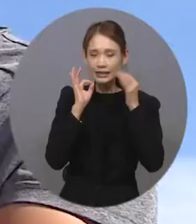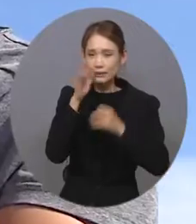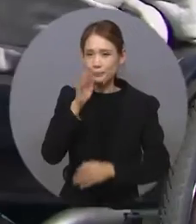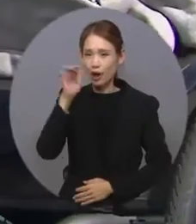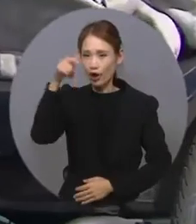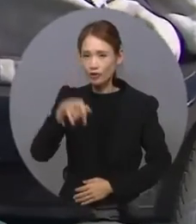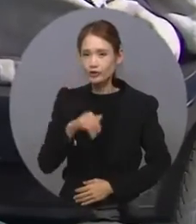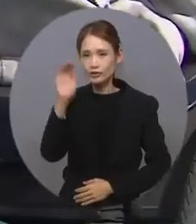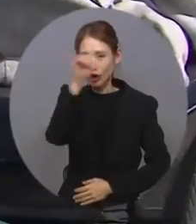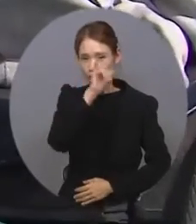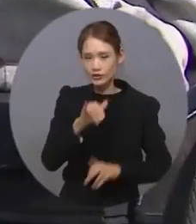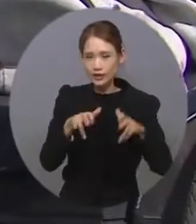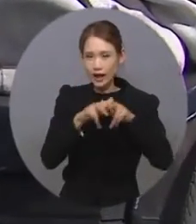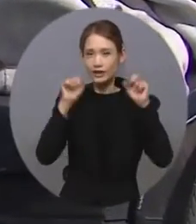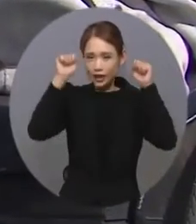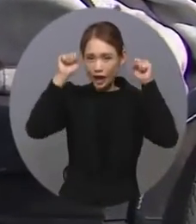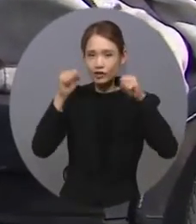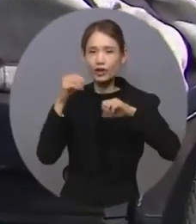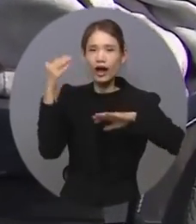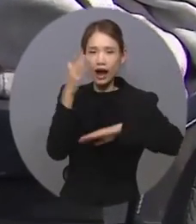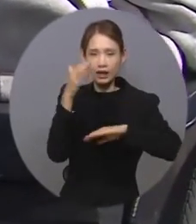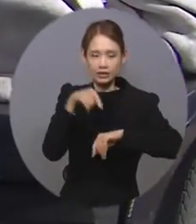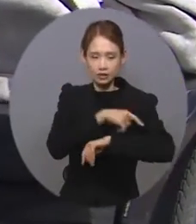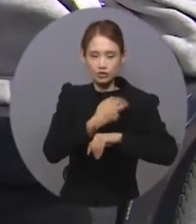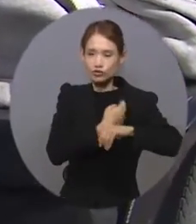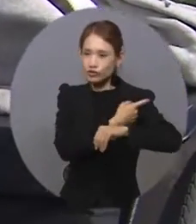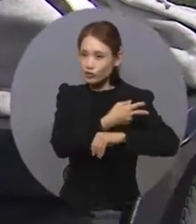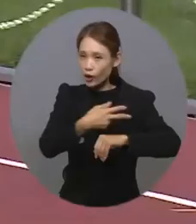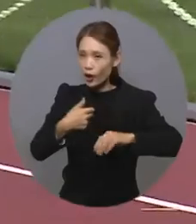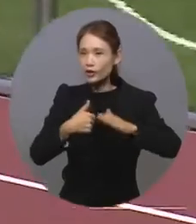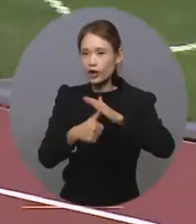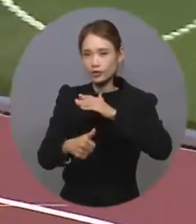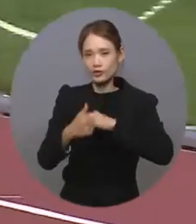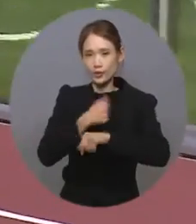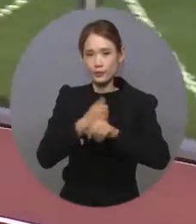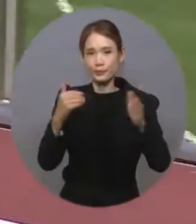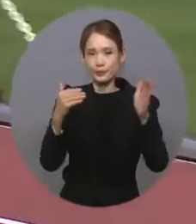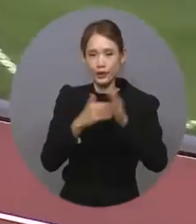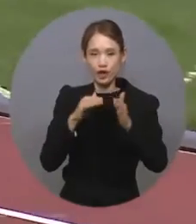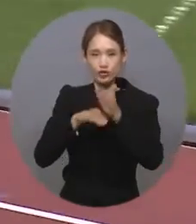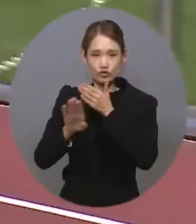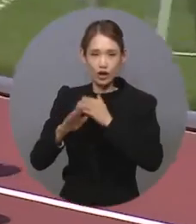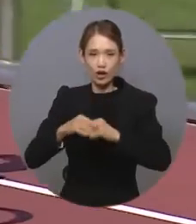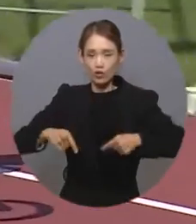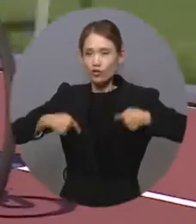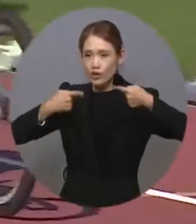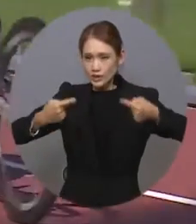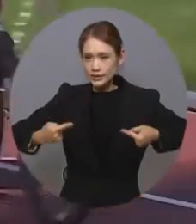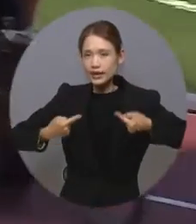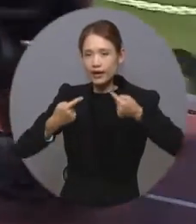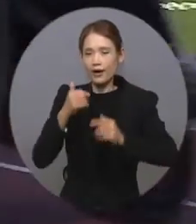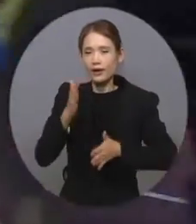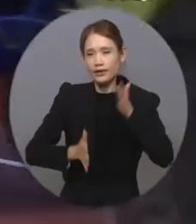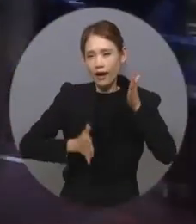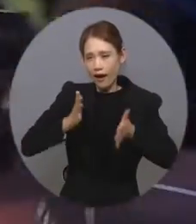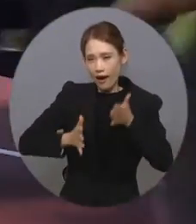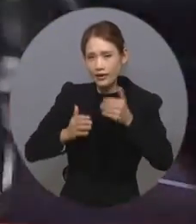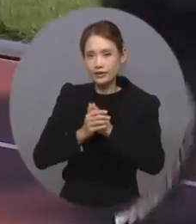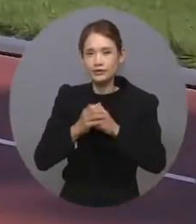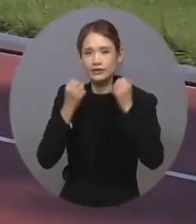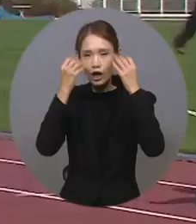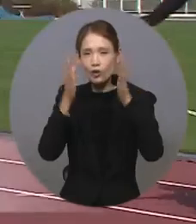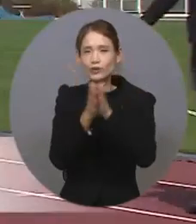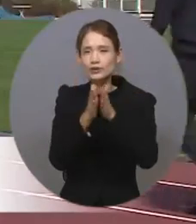전국 장애학생 체육대회에서 수영 선수로 활약해왔습니다. 이후 휠체어 육상으로 종목을 바꿔 새로운 출발에